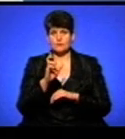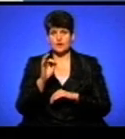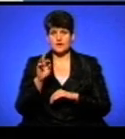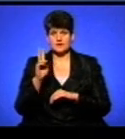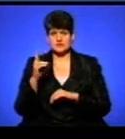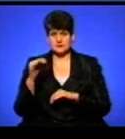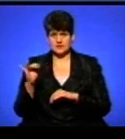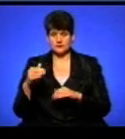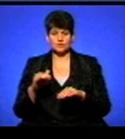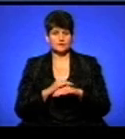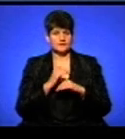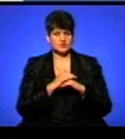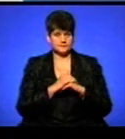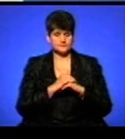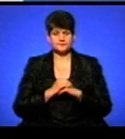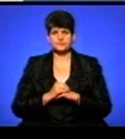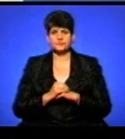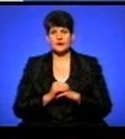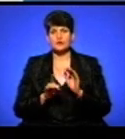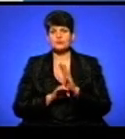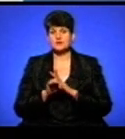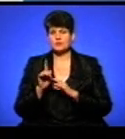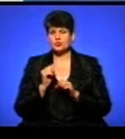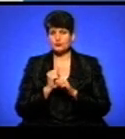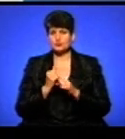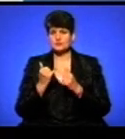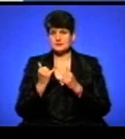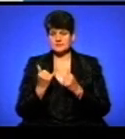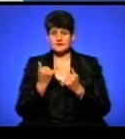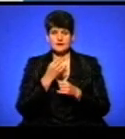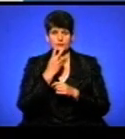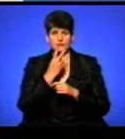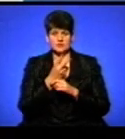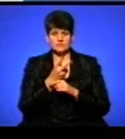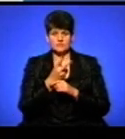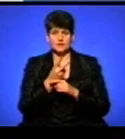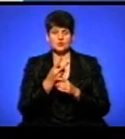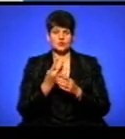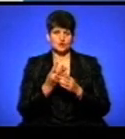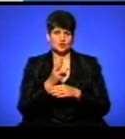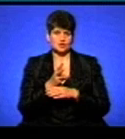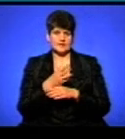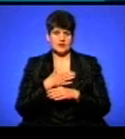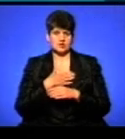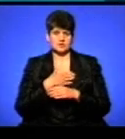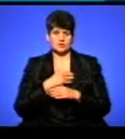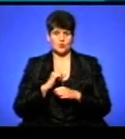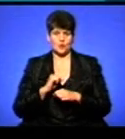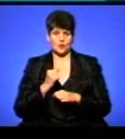вечора. Доброго вечора. Розпочнемо розмову уже за мить, а поки переглянемо сюжет наших колег.